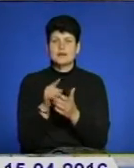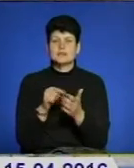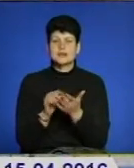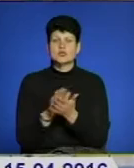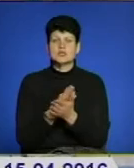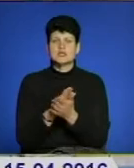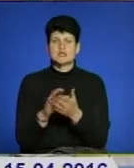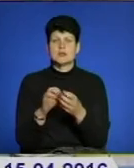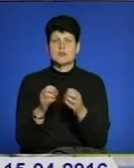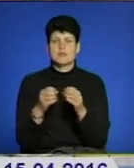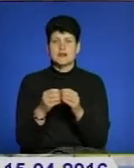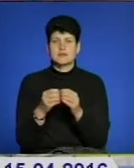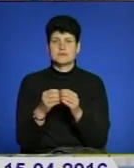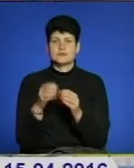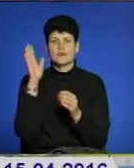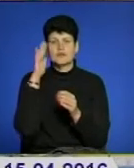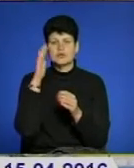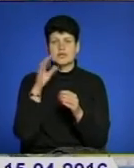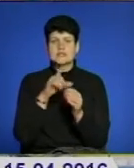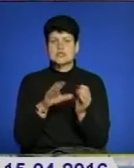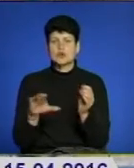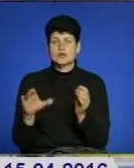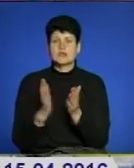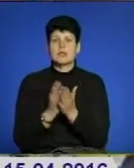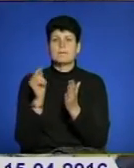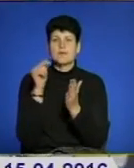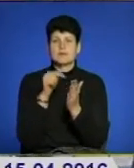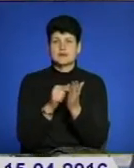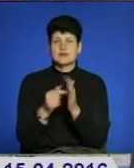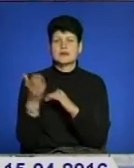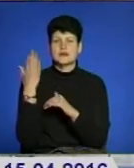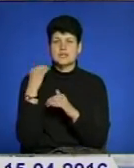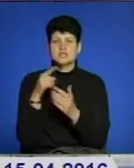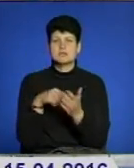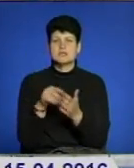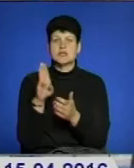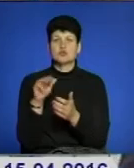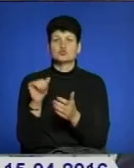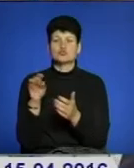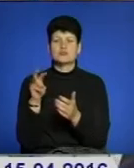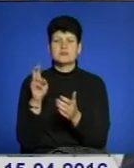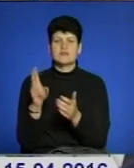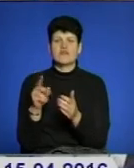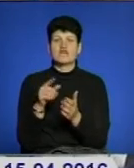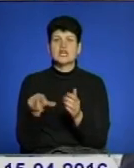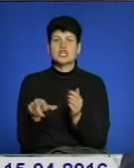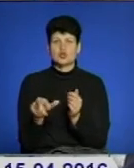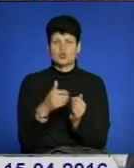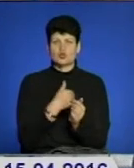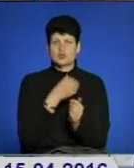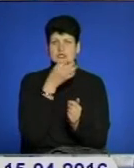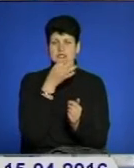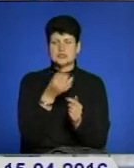води і стоків, які потрапляли раніше з міста Шумськ в річку. Хочу відзначити, що